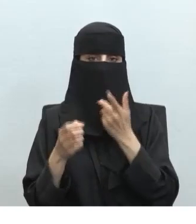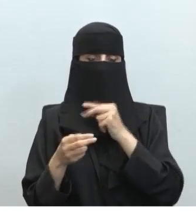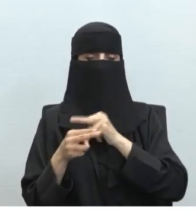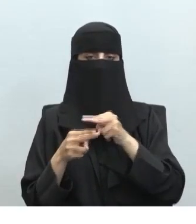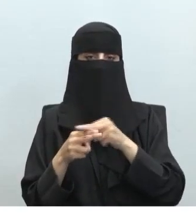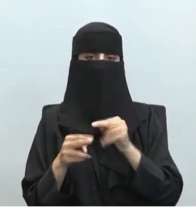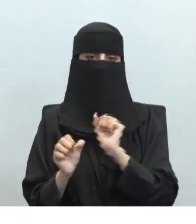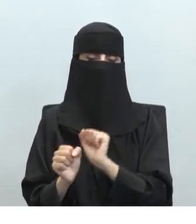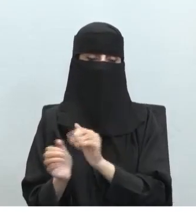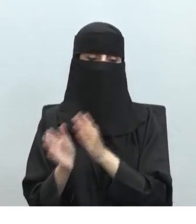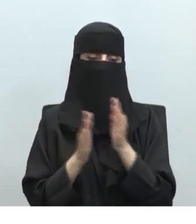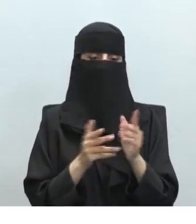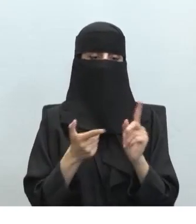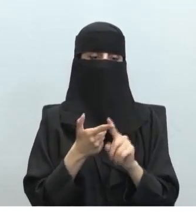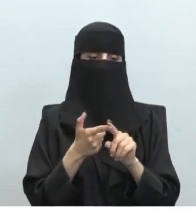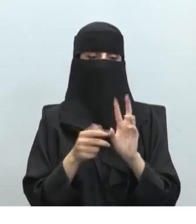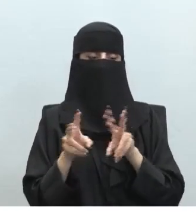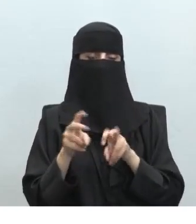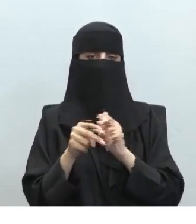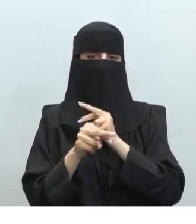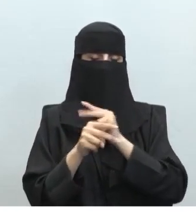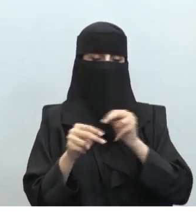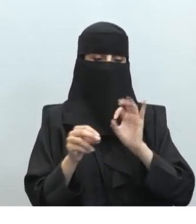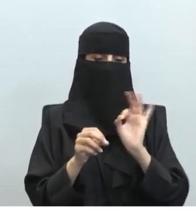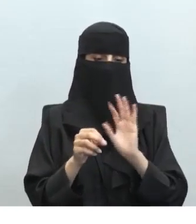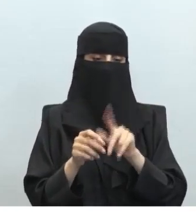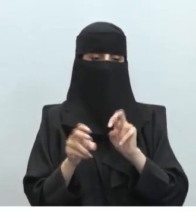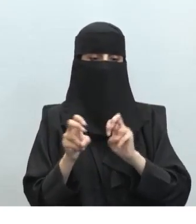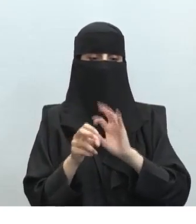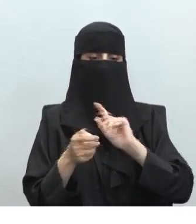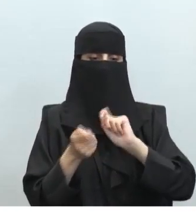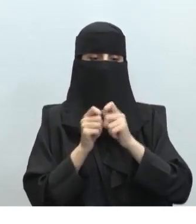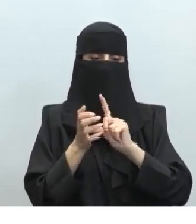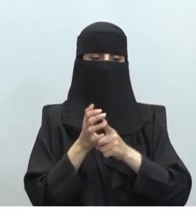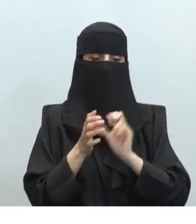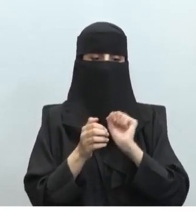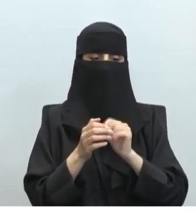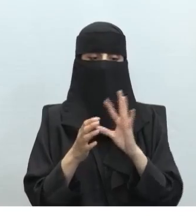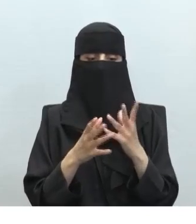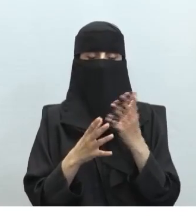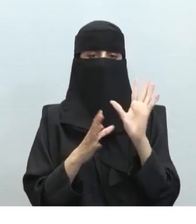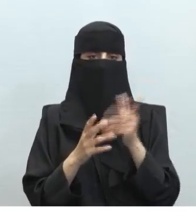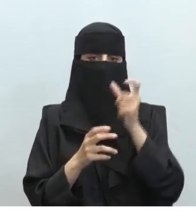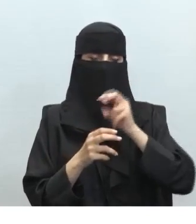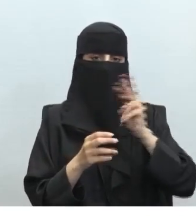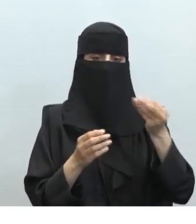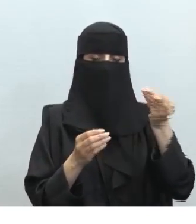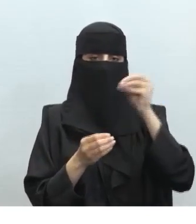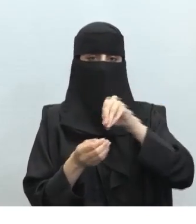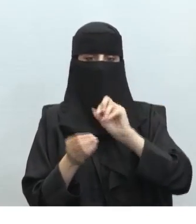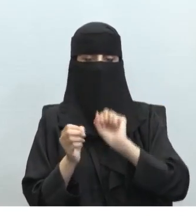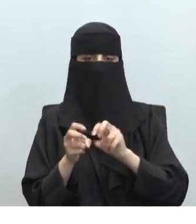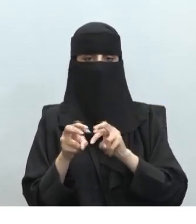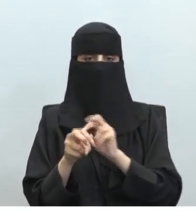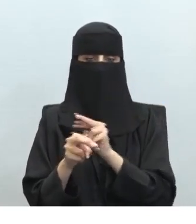لمشكلات محدده وابرزها مجموعه من الامثله على المخلوقات المعدله الوراثيه ولكن هنا نستعرضها بشكل مبسط ذكرنا بانها